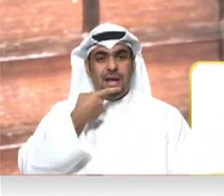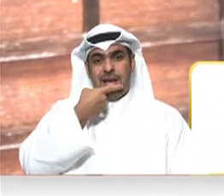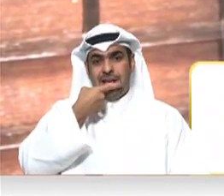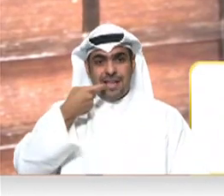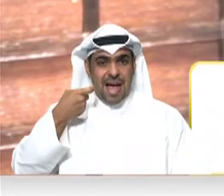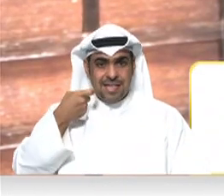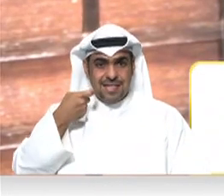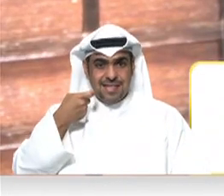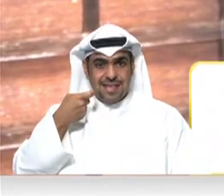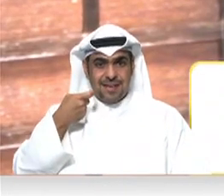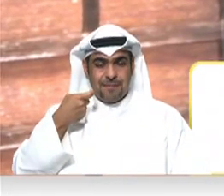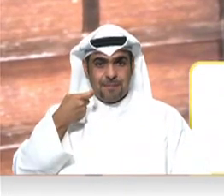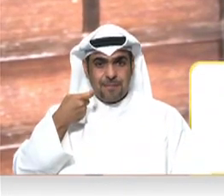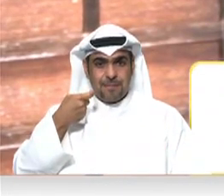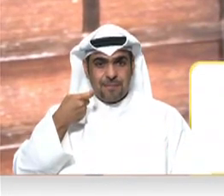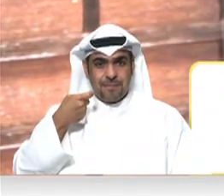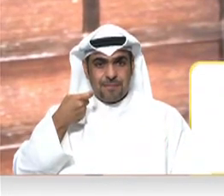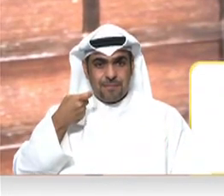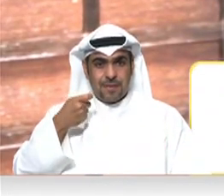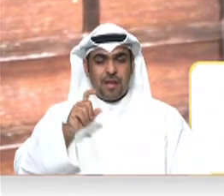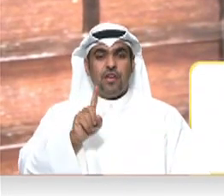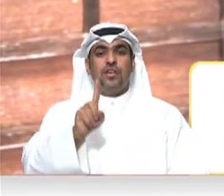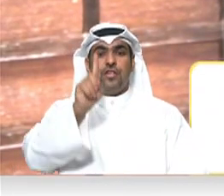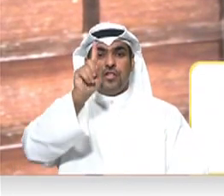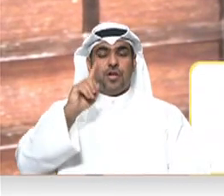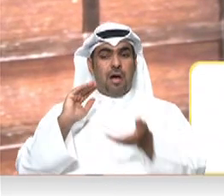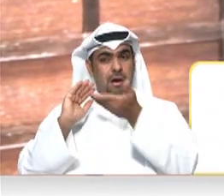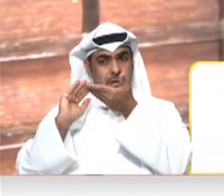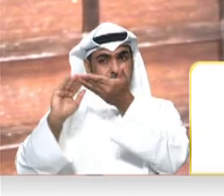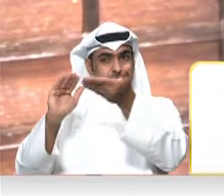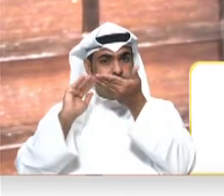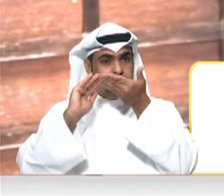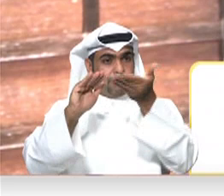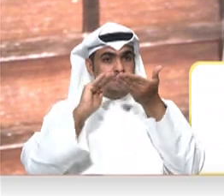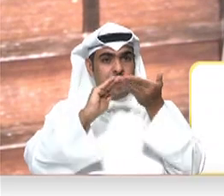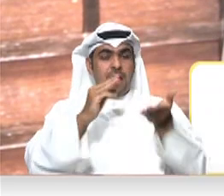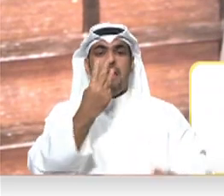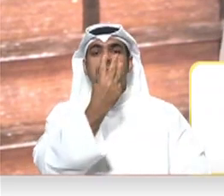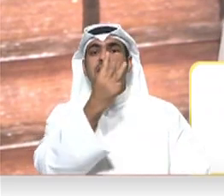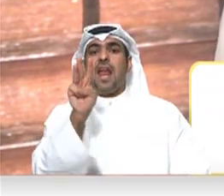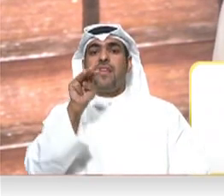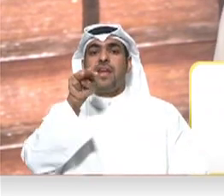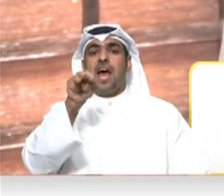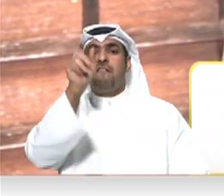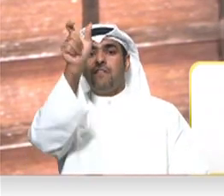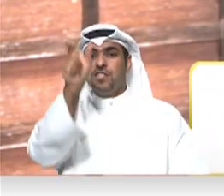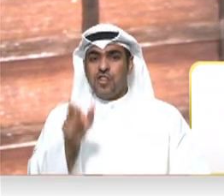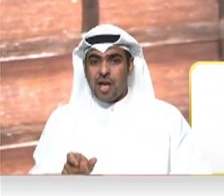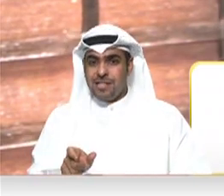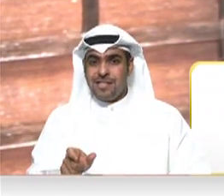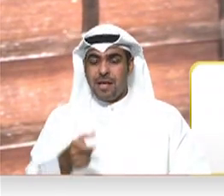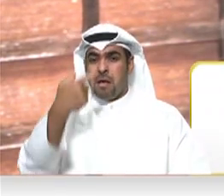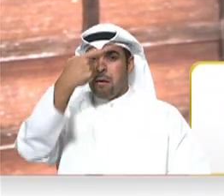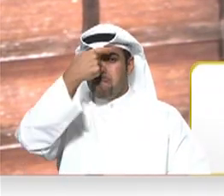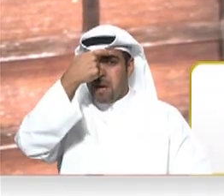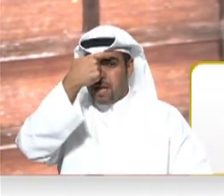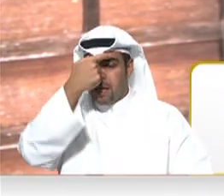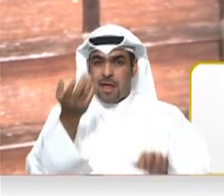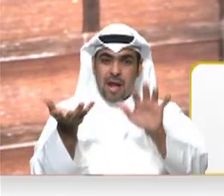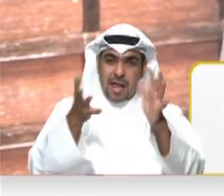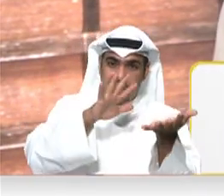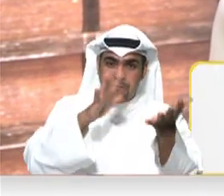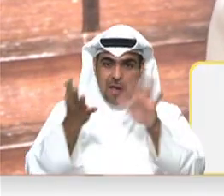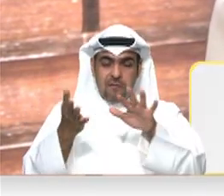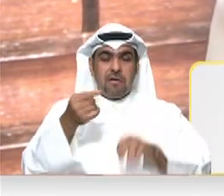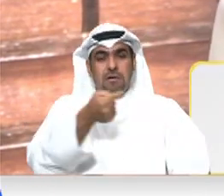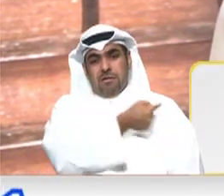المخاء سوف يقدم الخدمة لأكثر من 30,000 مستفيد في منطقة المخاء. هذه